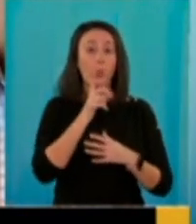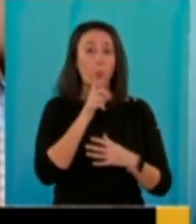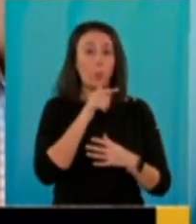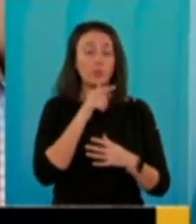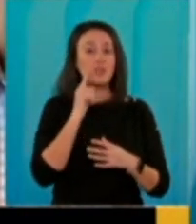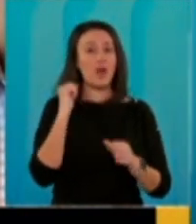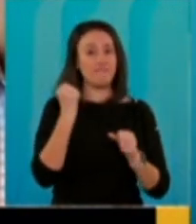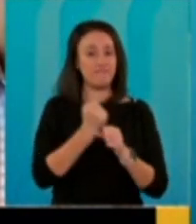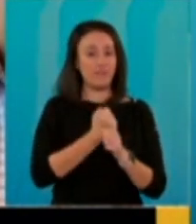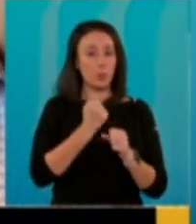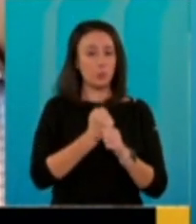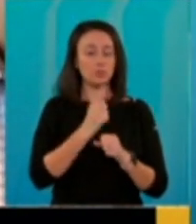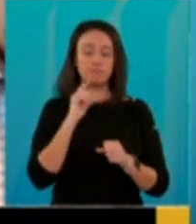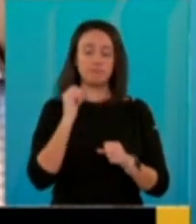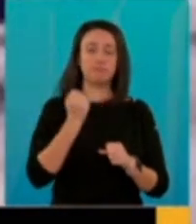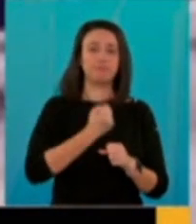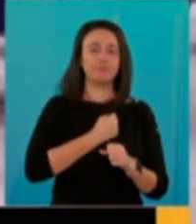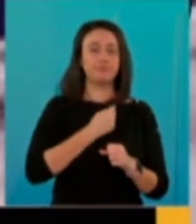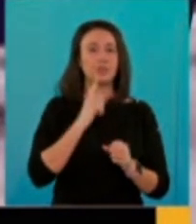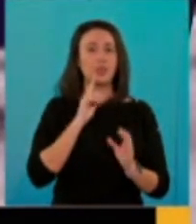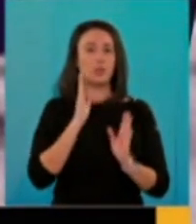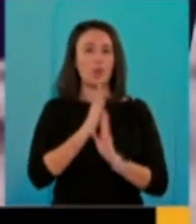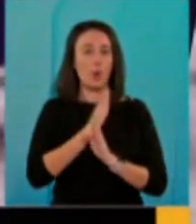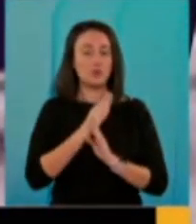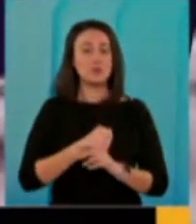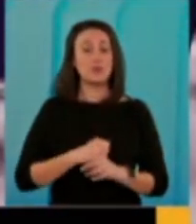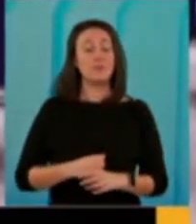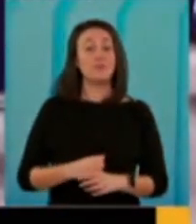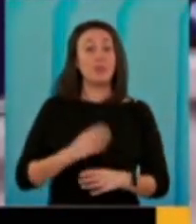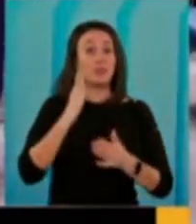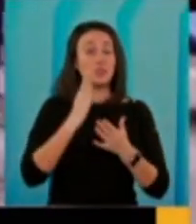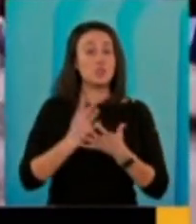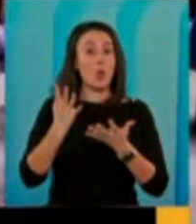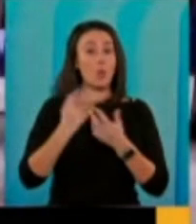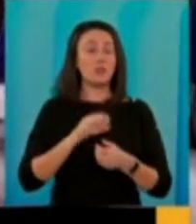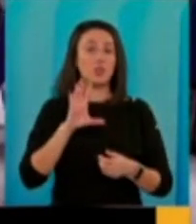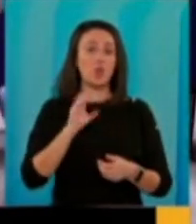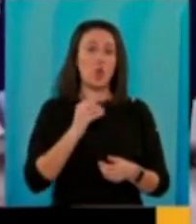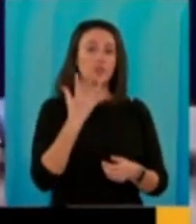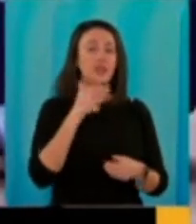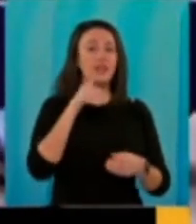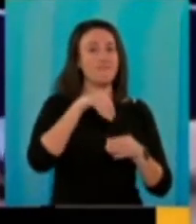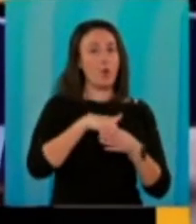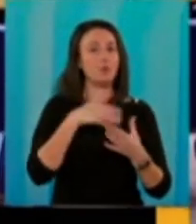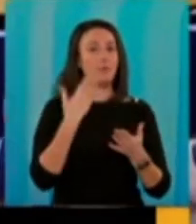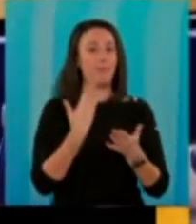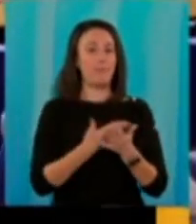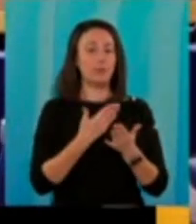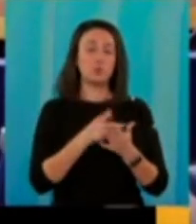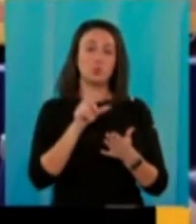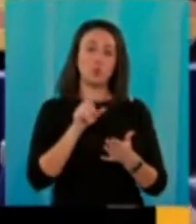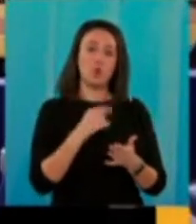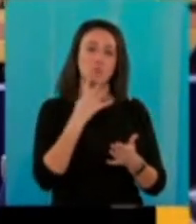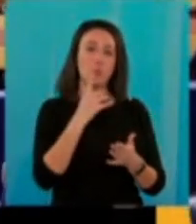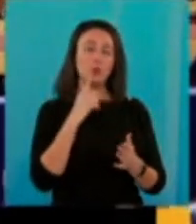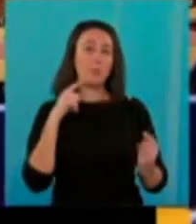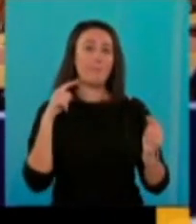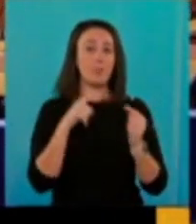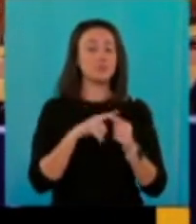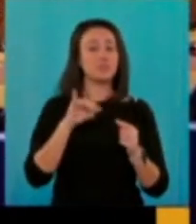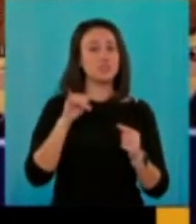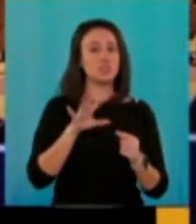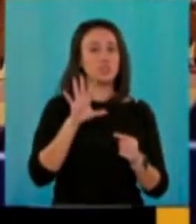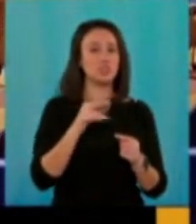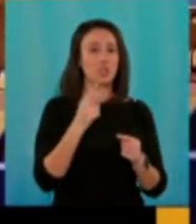s-au comis masacre și tortură. Decizia a fost luată cu 93 de voturi pentru, 24 împotrivă